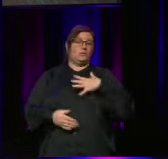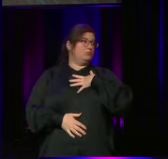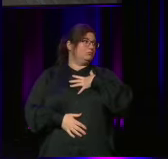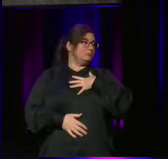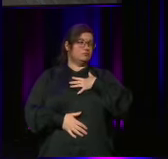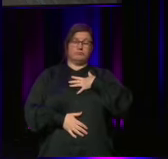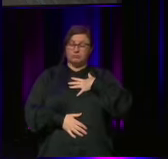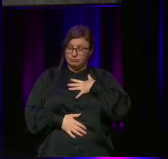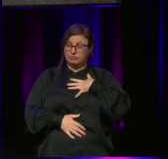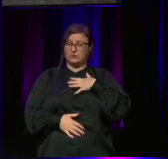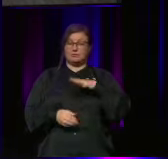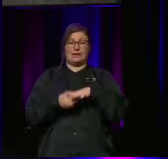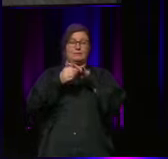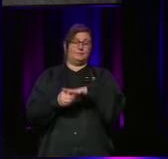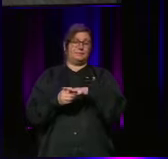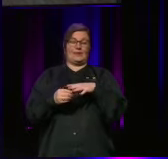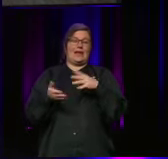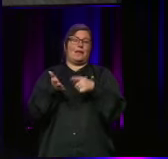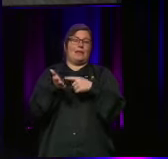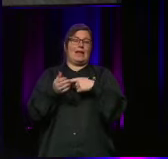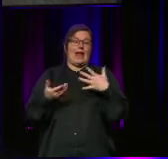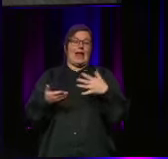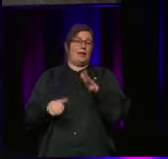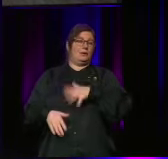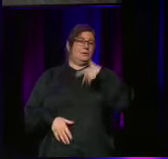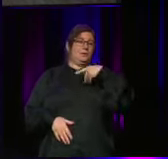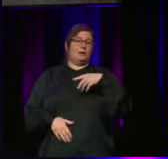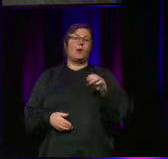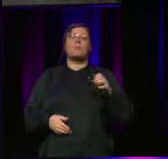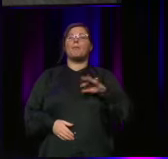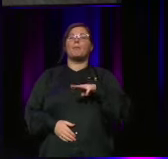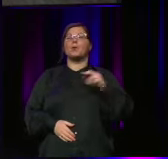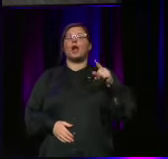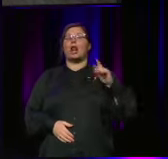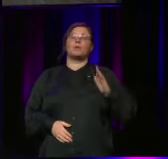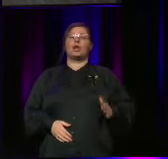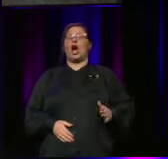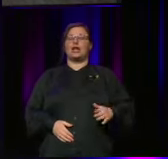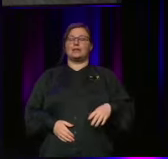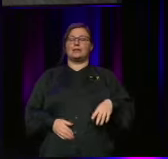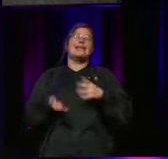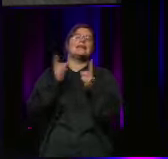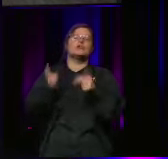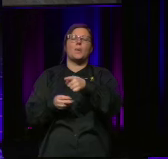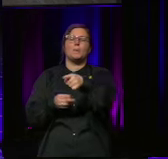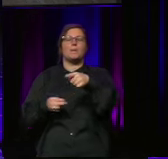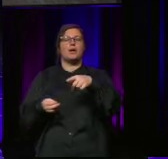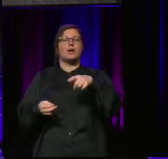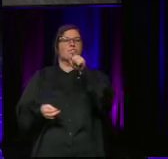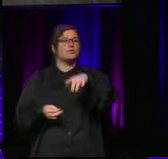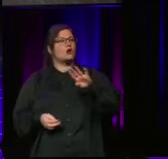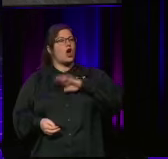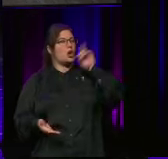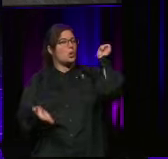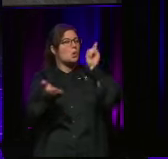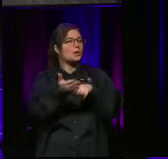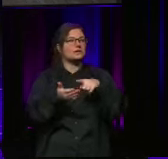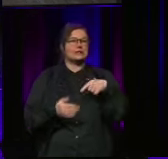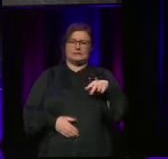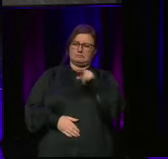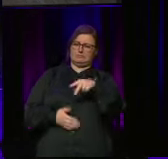det mer, vad ska vi säga, moraliska planet eller så. Det sker inte kanske för att personen ger uttryck för åsikter som kan framstå som